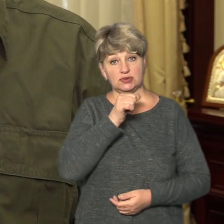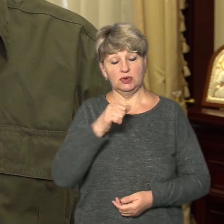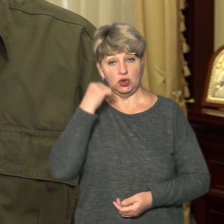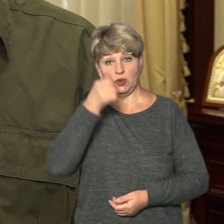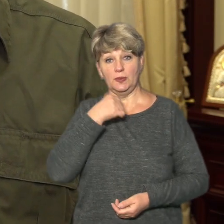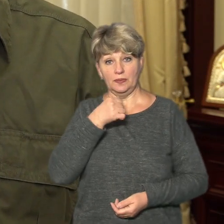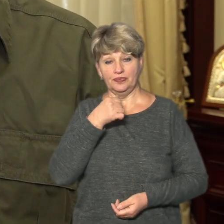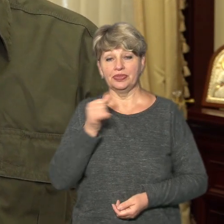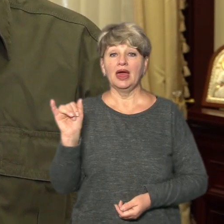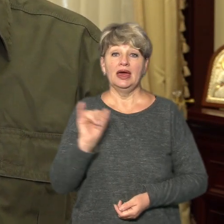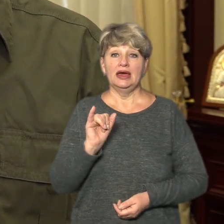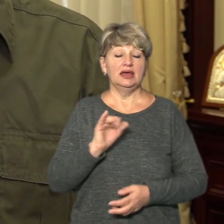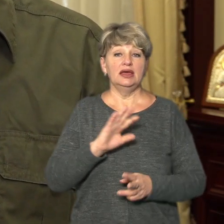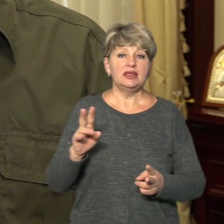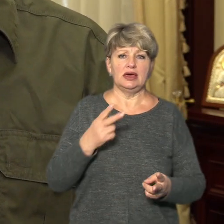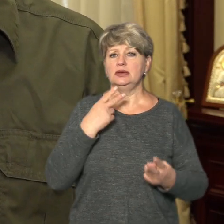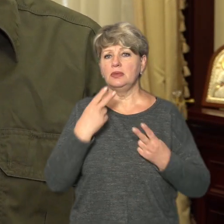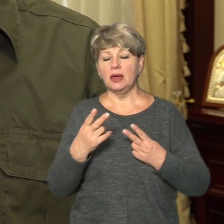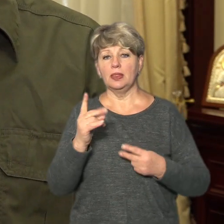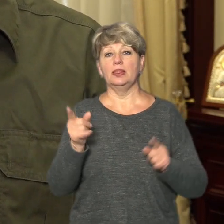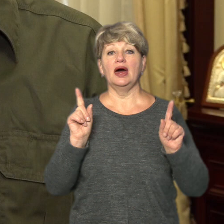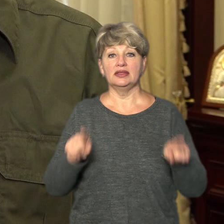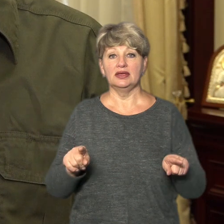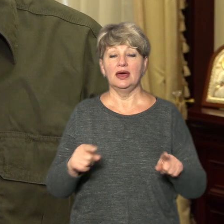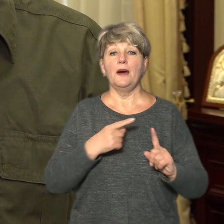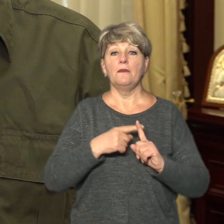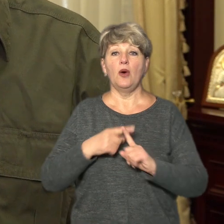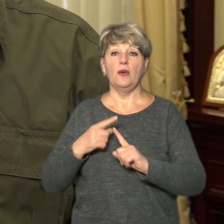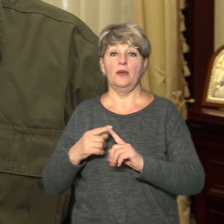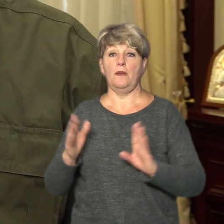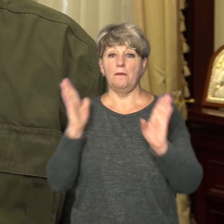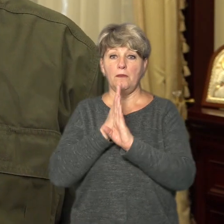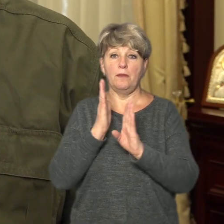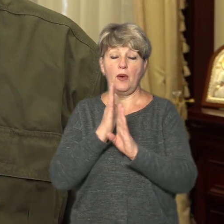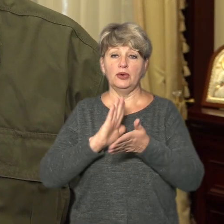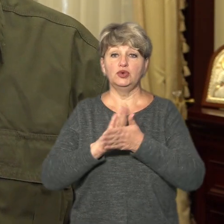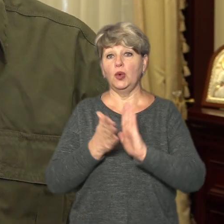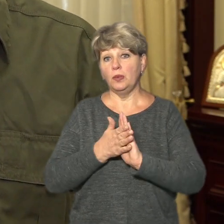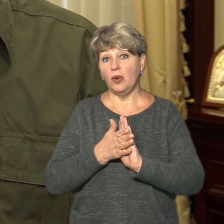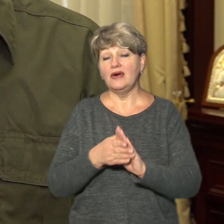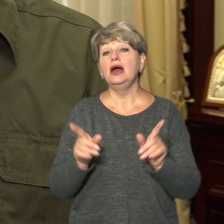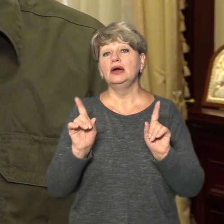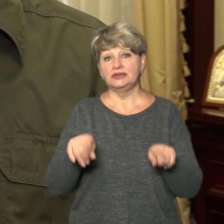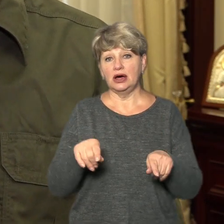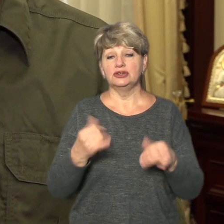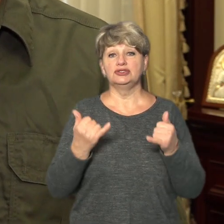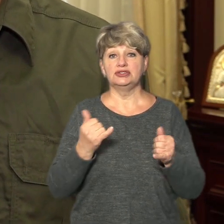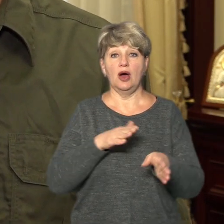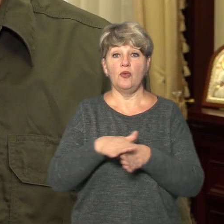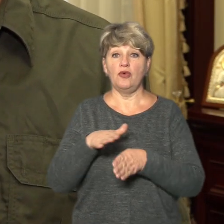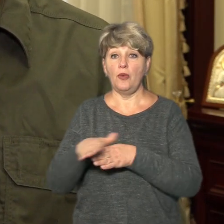і не дивлячись на не сильно позитивні погодні умови також здійснюється вже